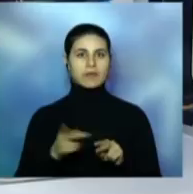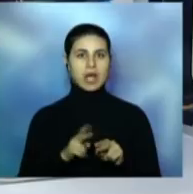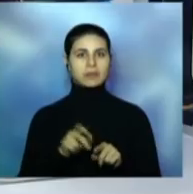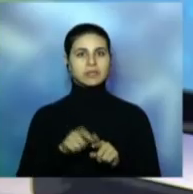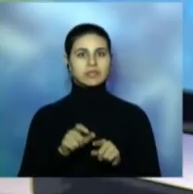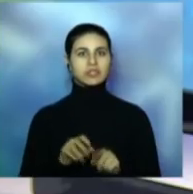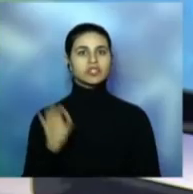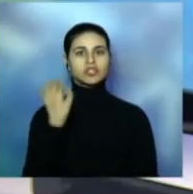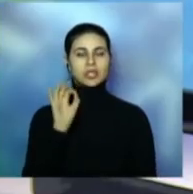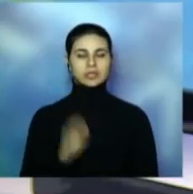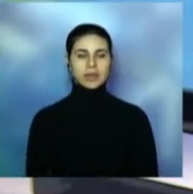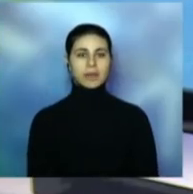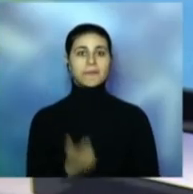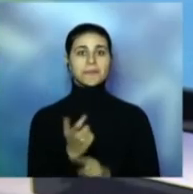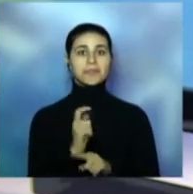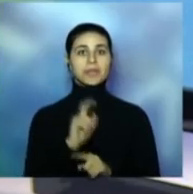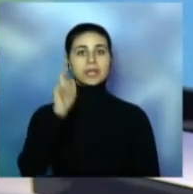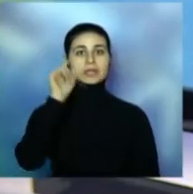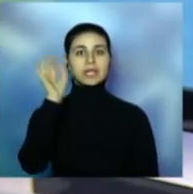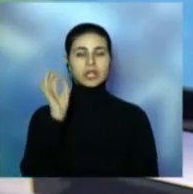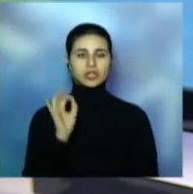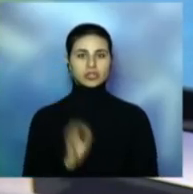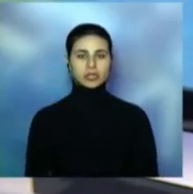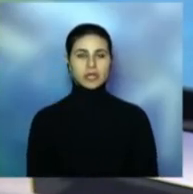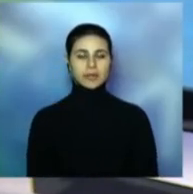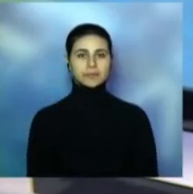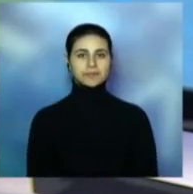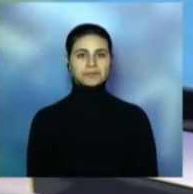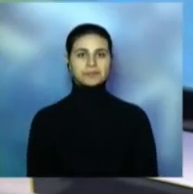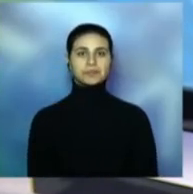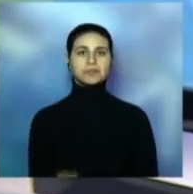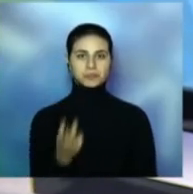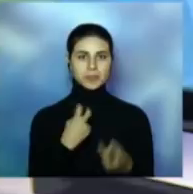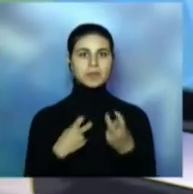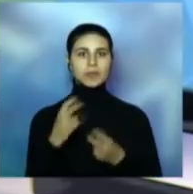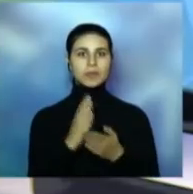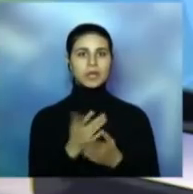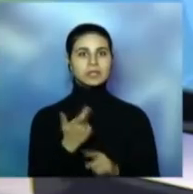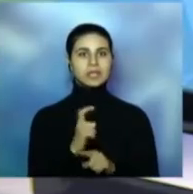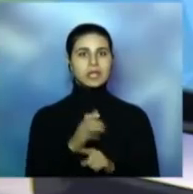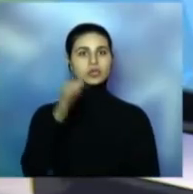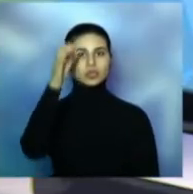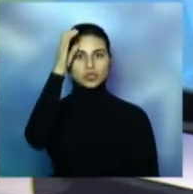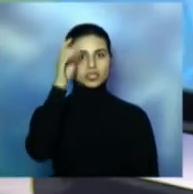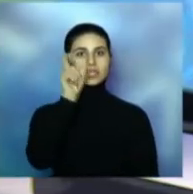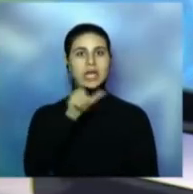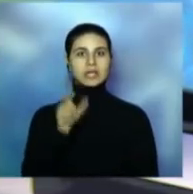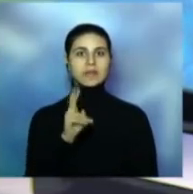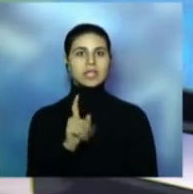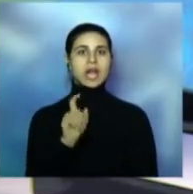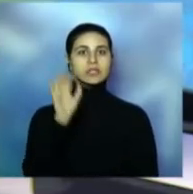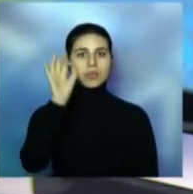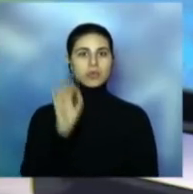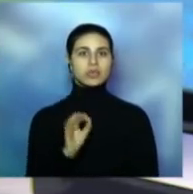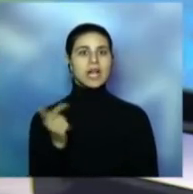ფრაზის შესახებ და ძალიან ხშირად გვაკითხავენ ჩვენ უნიჭიერესი ადამიანები რომლებმაც